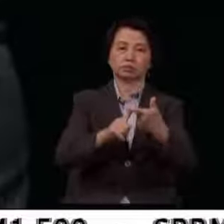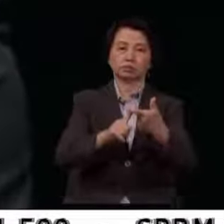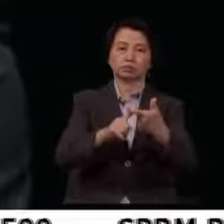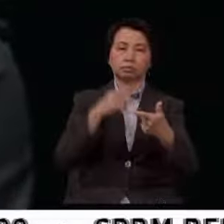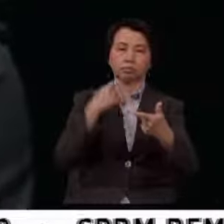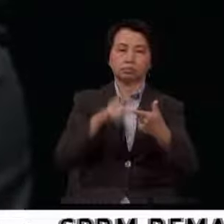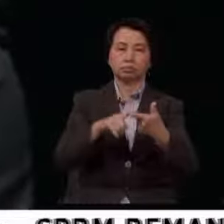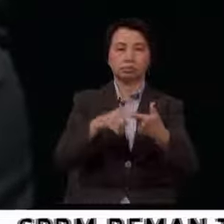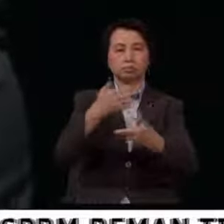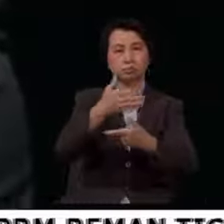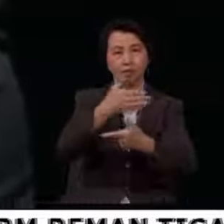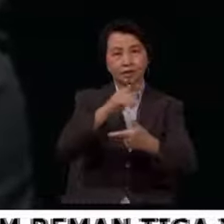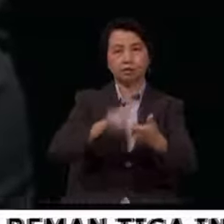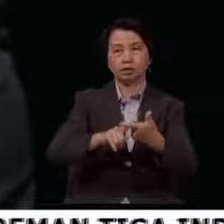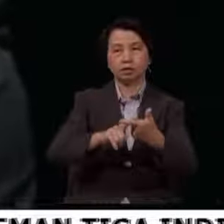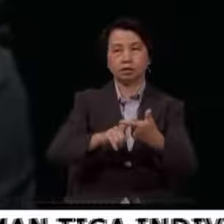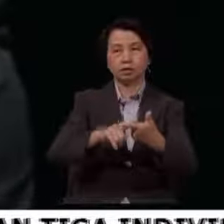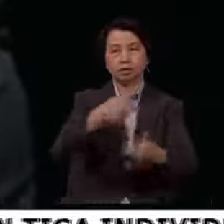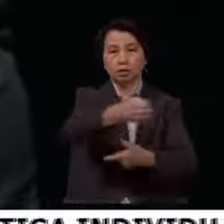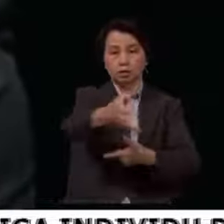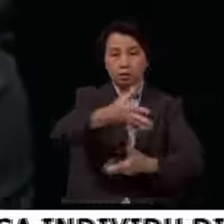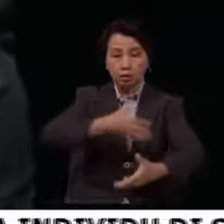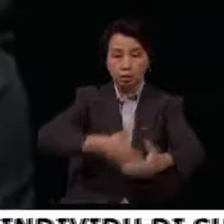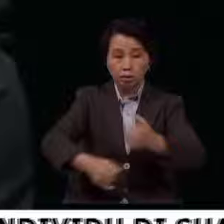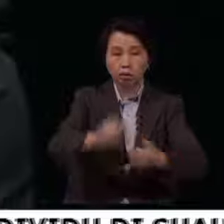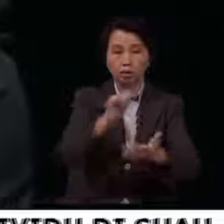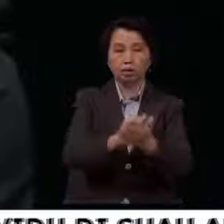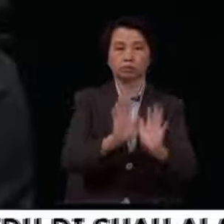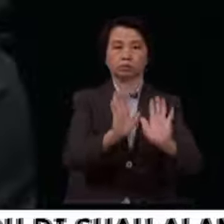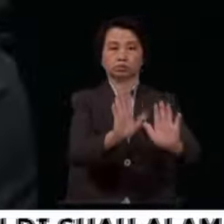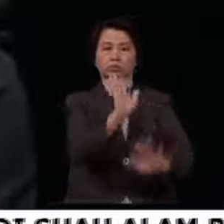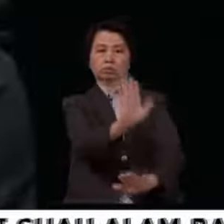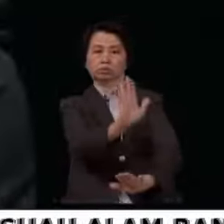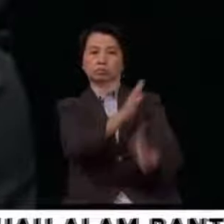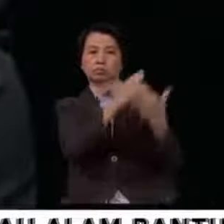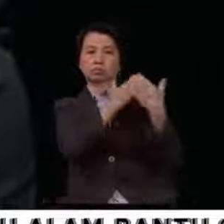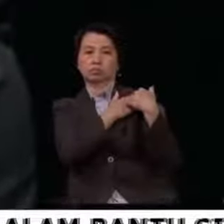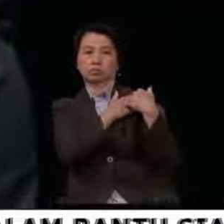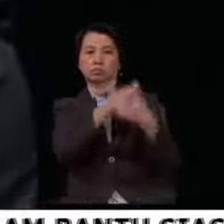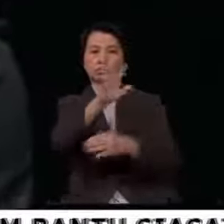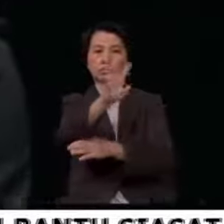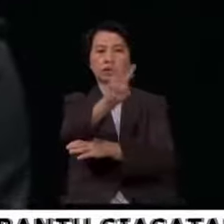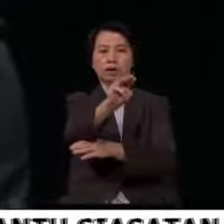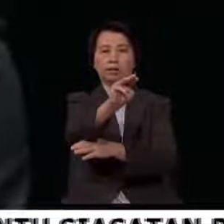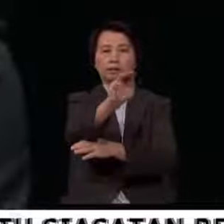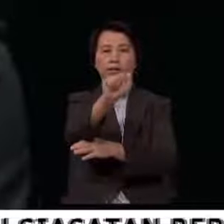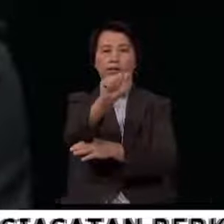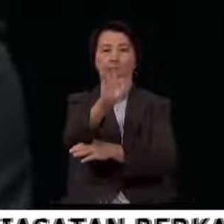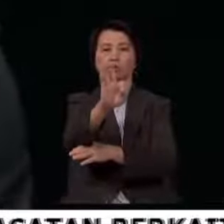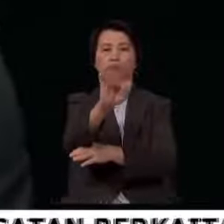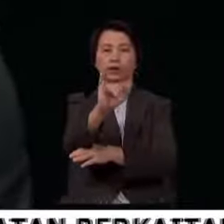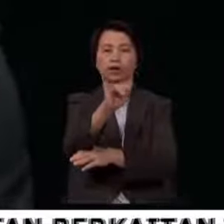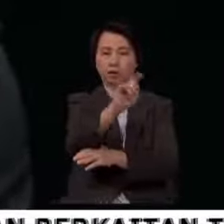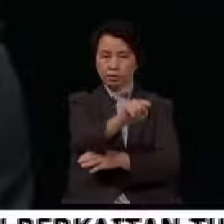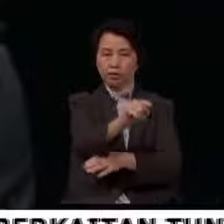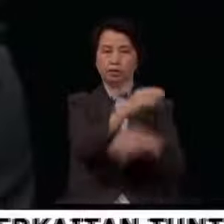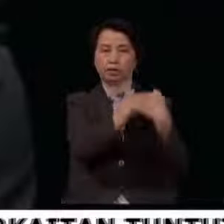bekerjasamalah dengan edisi kemudian bafeda Nazi ncd bahwa movie jadi